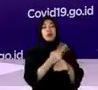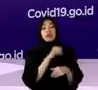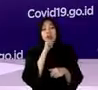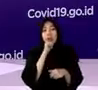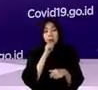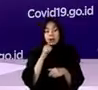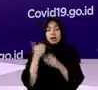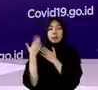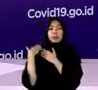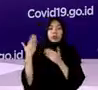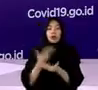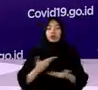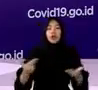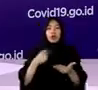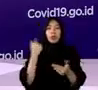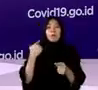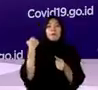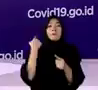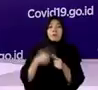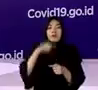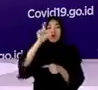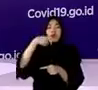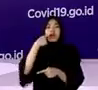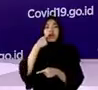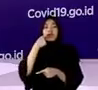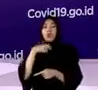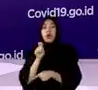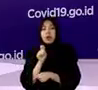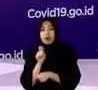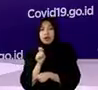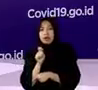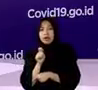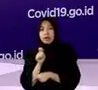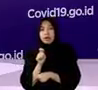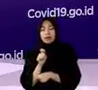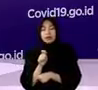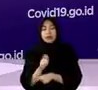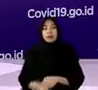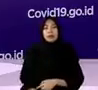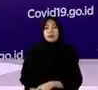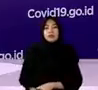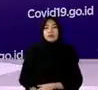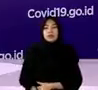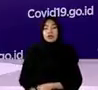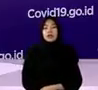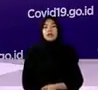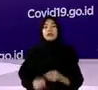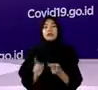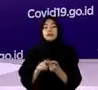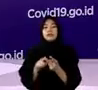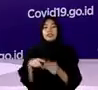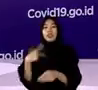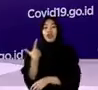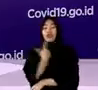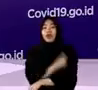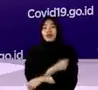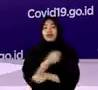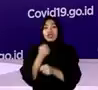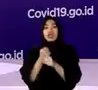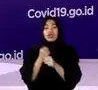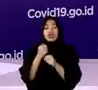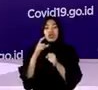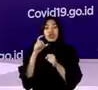petugas layanan publik dan lanjut usia. Untuk pelaksanaan dan teknis vaksinasi gotong royong masih dalam